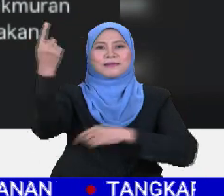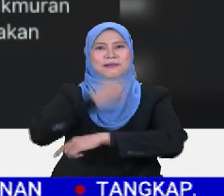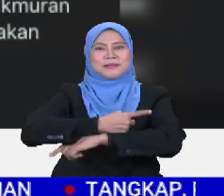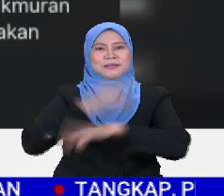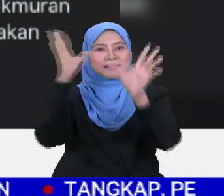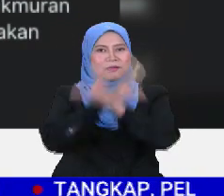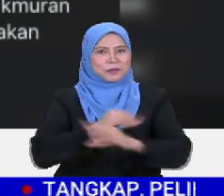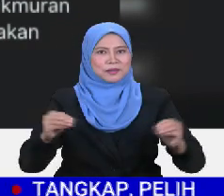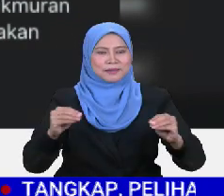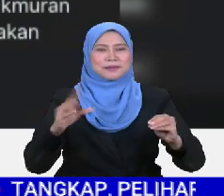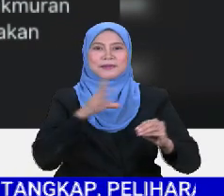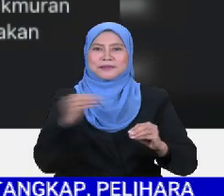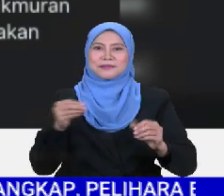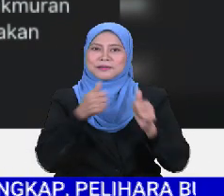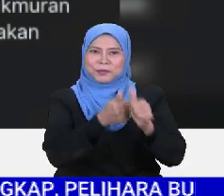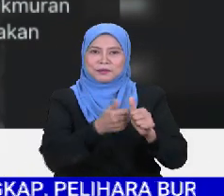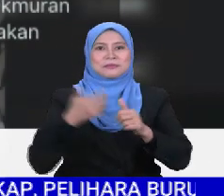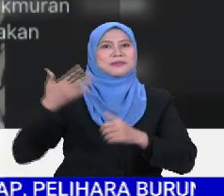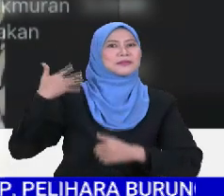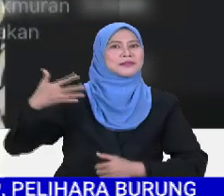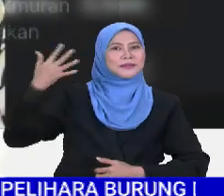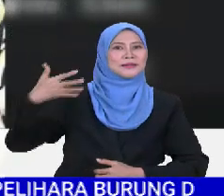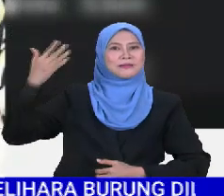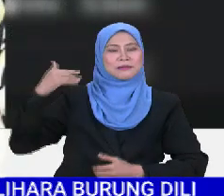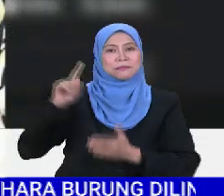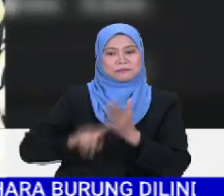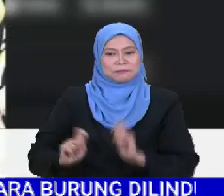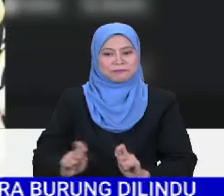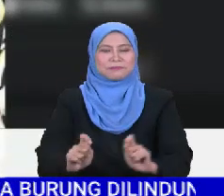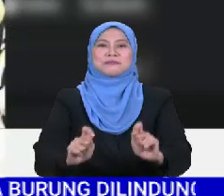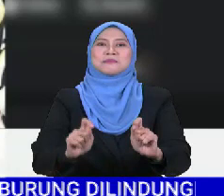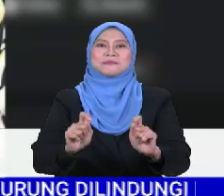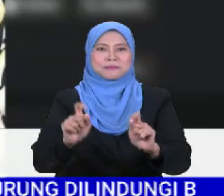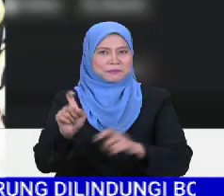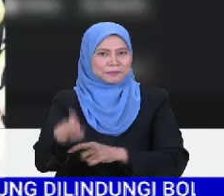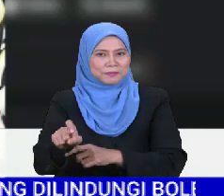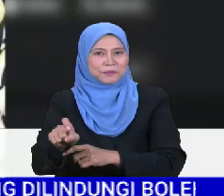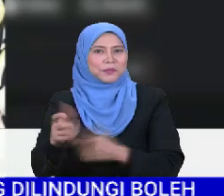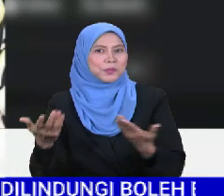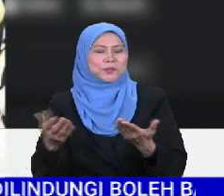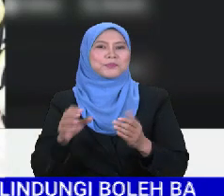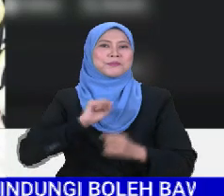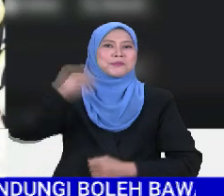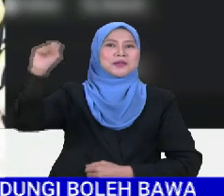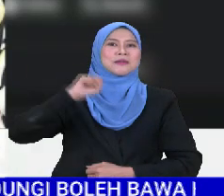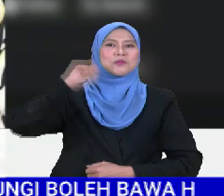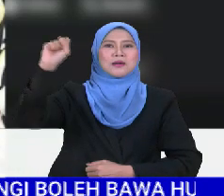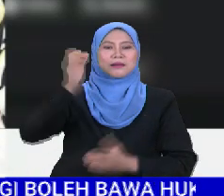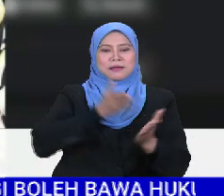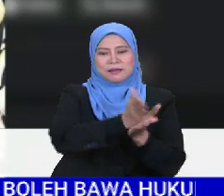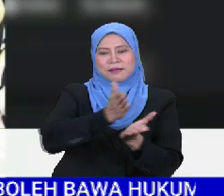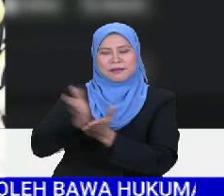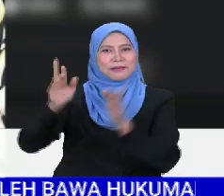Sarawak dan merujuk kembali kepada sejarah dalam apa jua tindakan yang hendak diambil apabila memperjuangkan hak